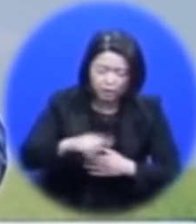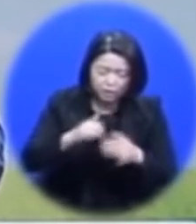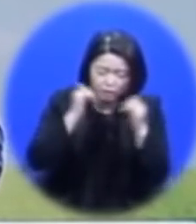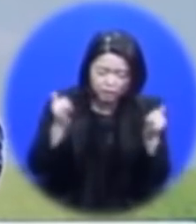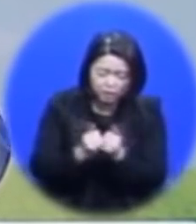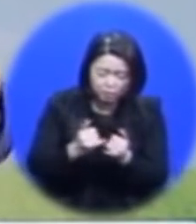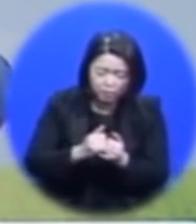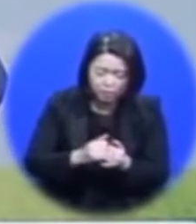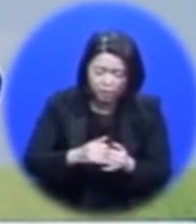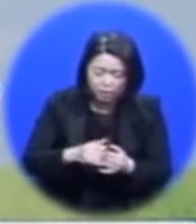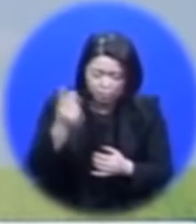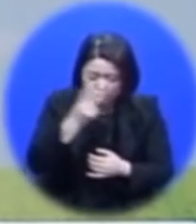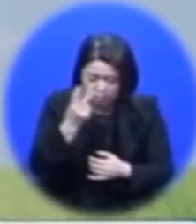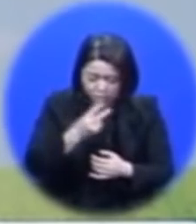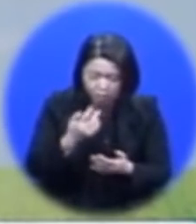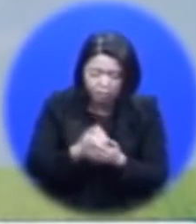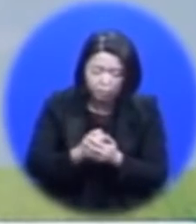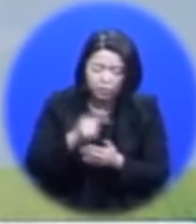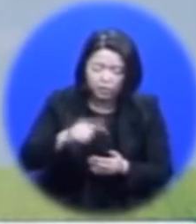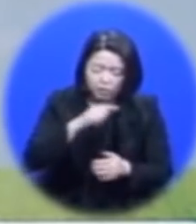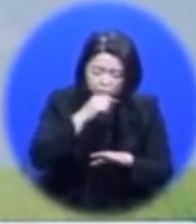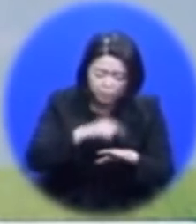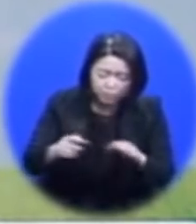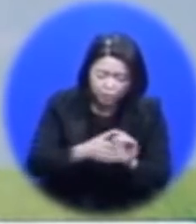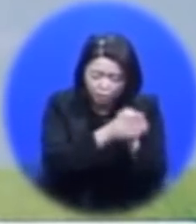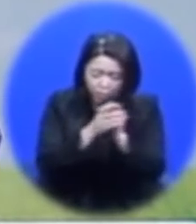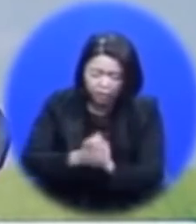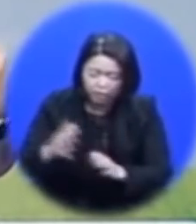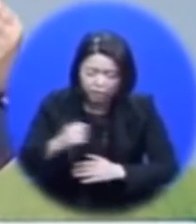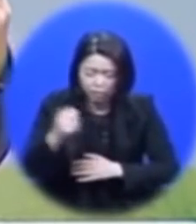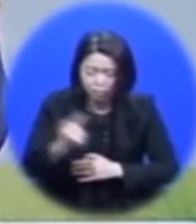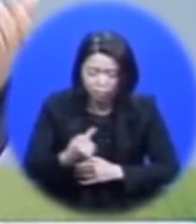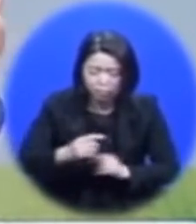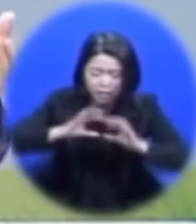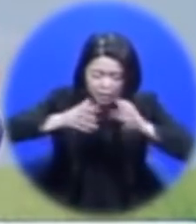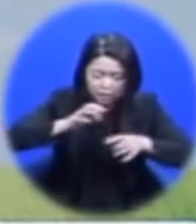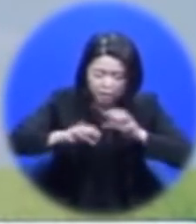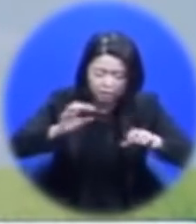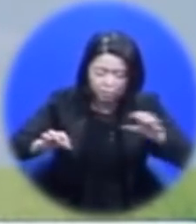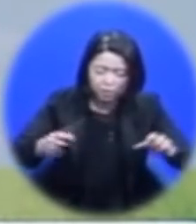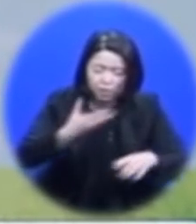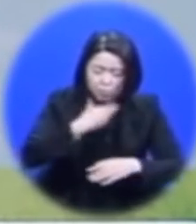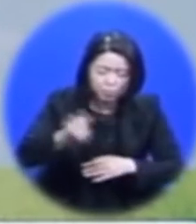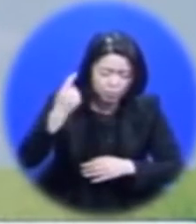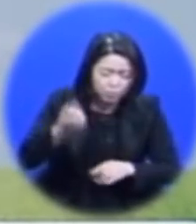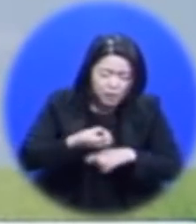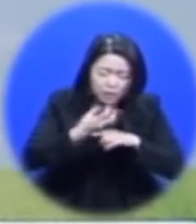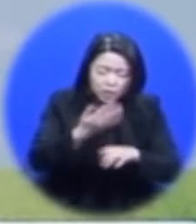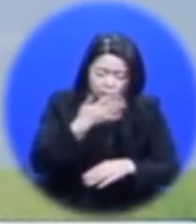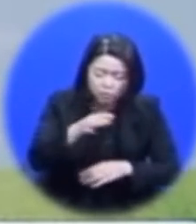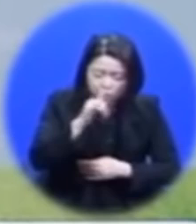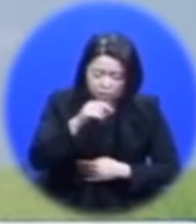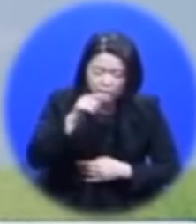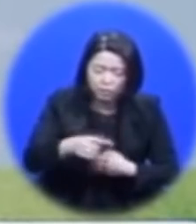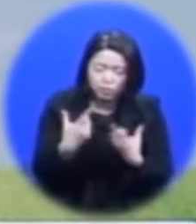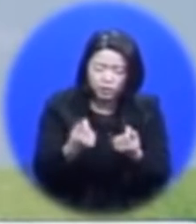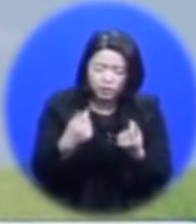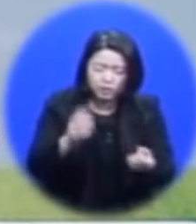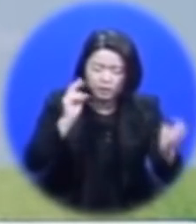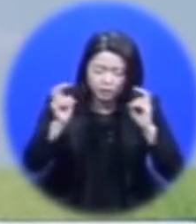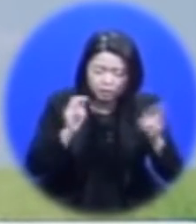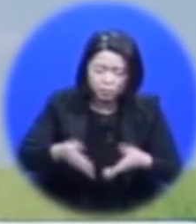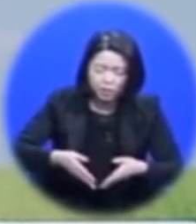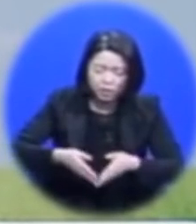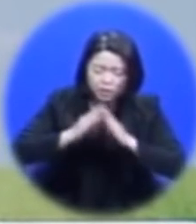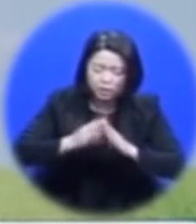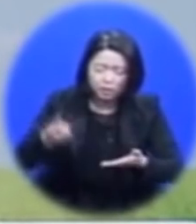치료하고 이 민족의 화해를 가져오고 세계 열방의 주의 복음을 전할 수 있는 그와 같은 기업들이